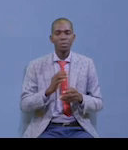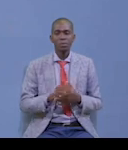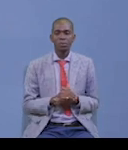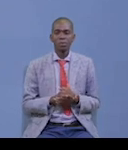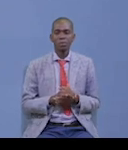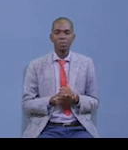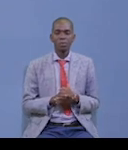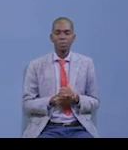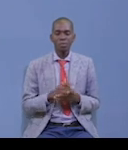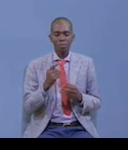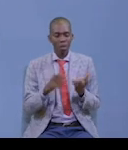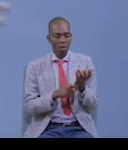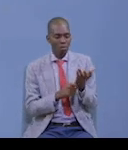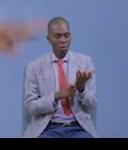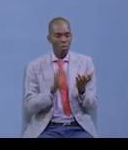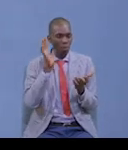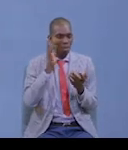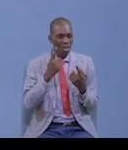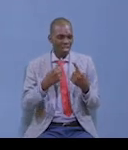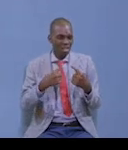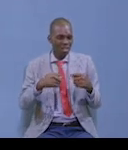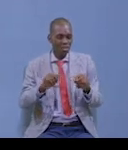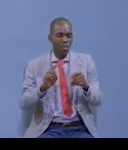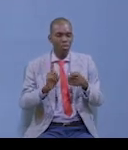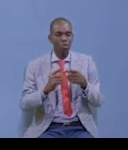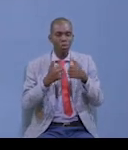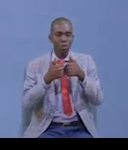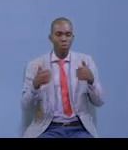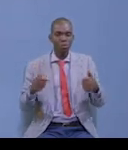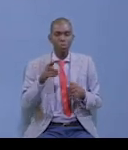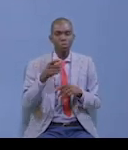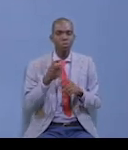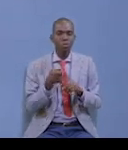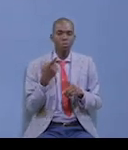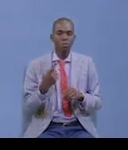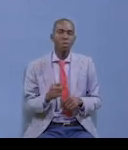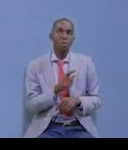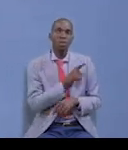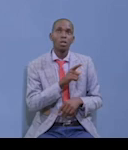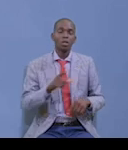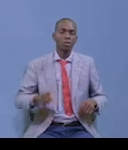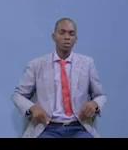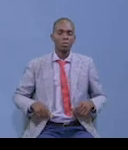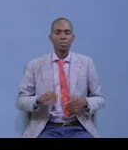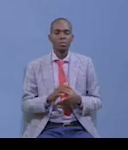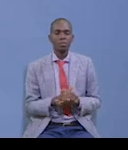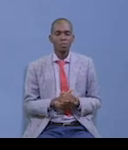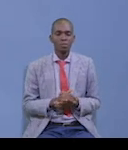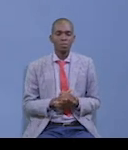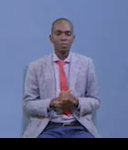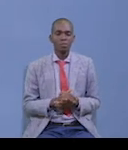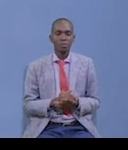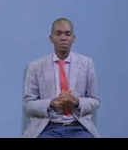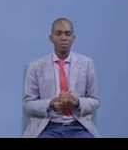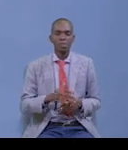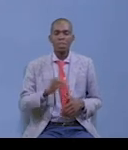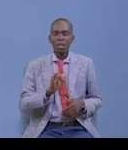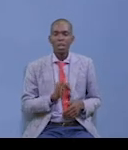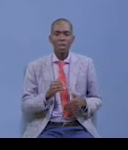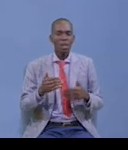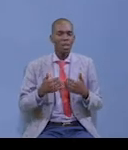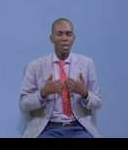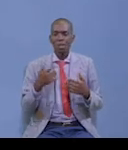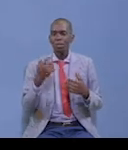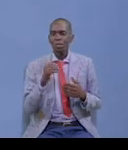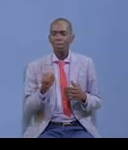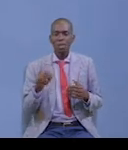The flesh will try to separate you from the Lord. శరీరం ప్రభువు నుంచి వేరు చేసే ప్రయత్నం చేస్తుంది. I have a purpose greater